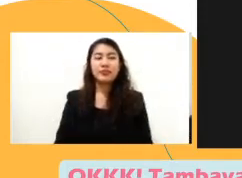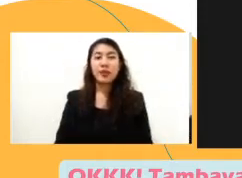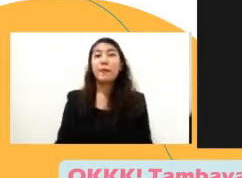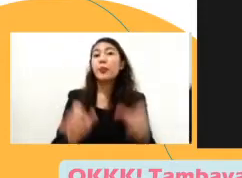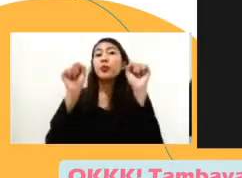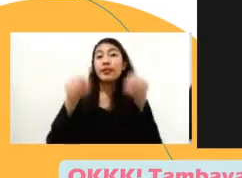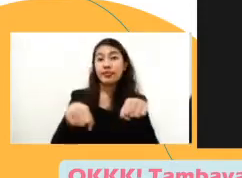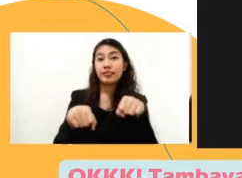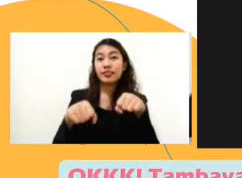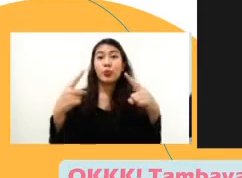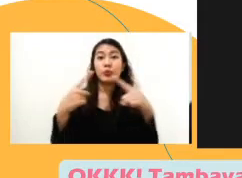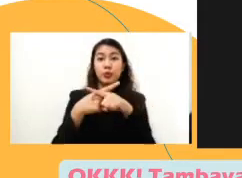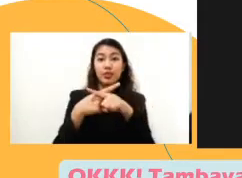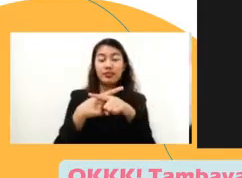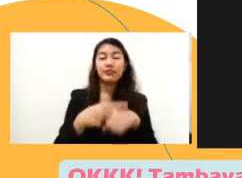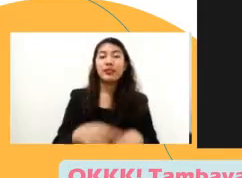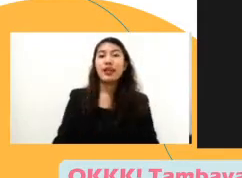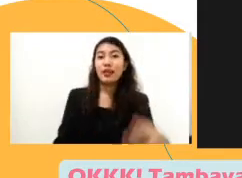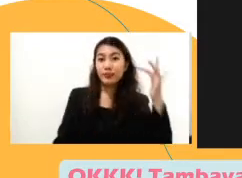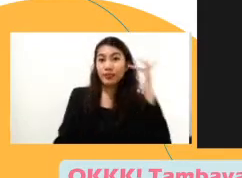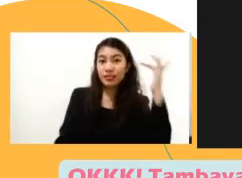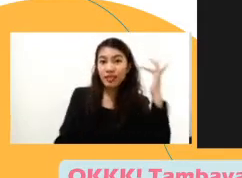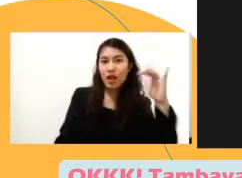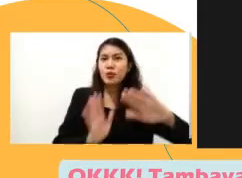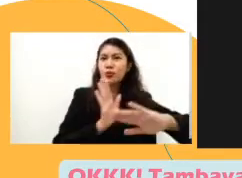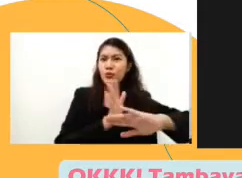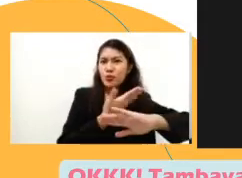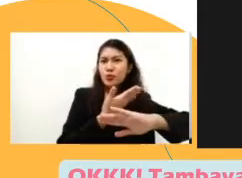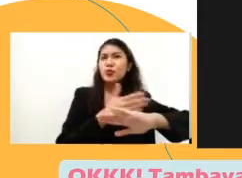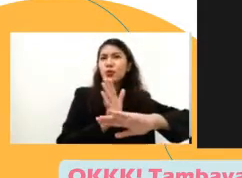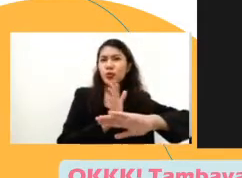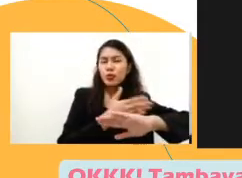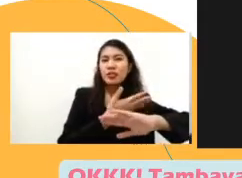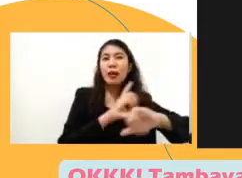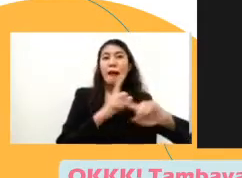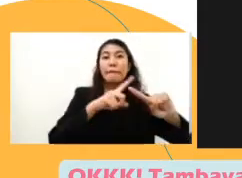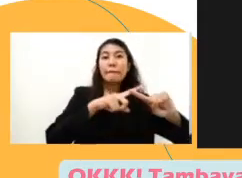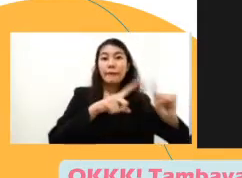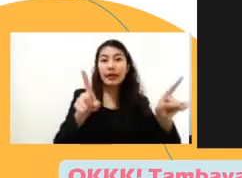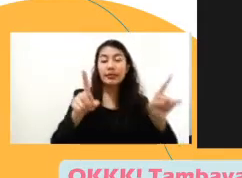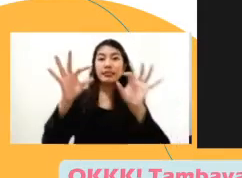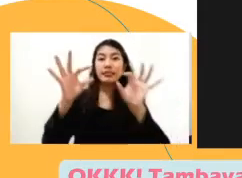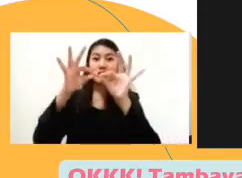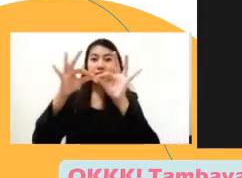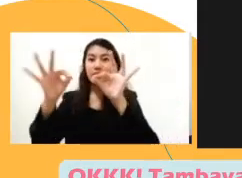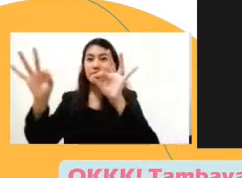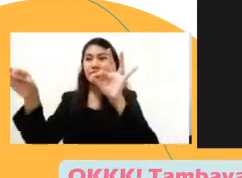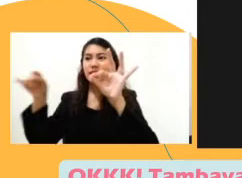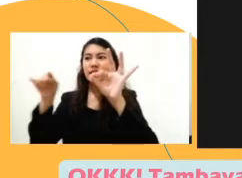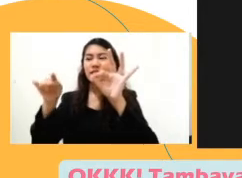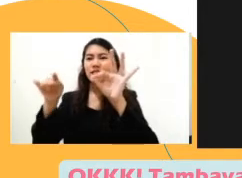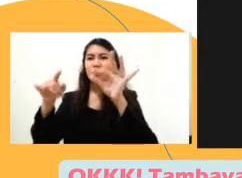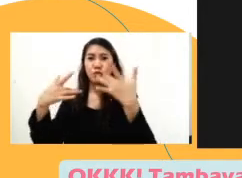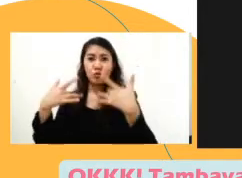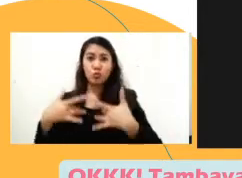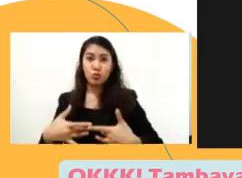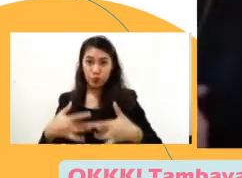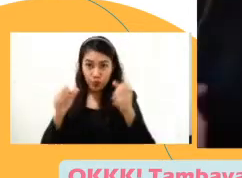yung tunog ay masaya, very upbeat, pero yung lyrics o yung kinukwento niya ay malungkot. So,